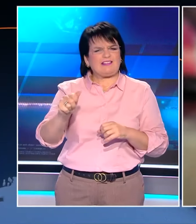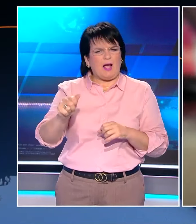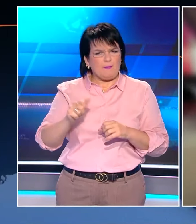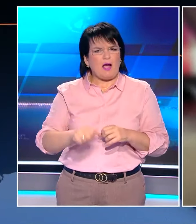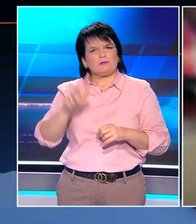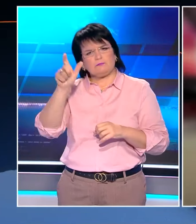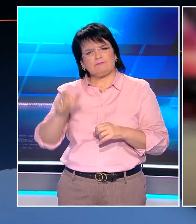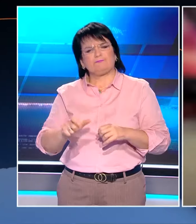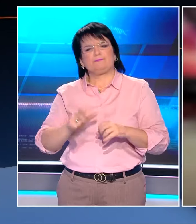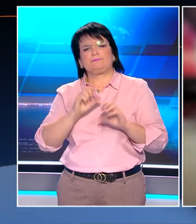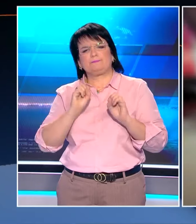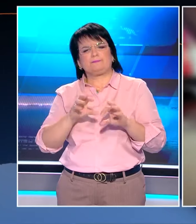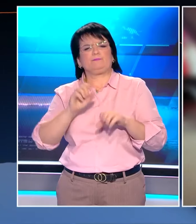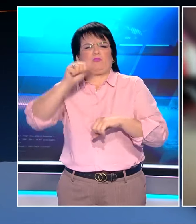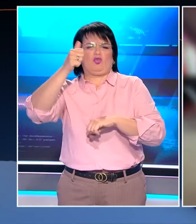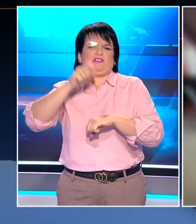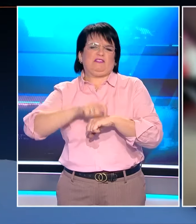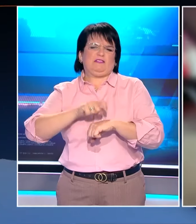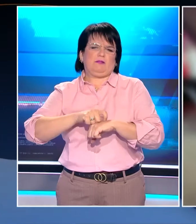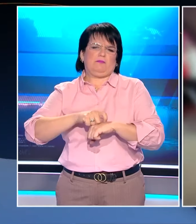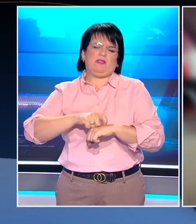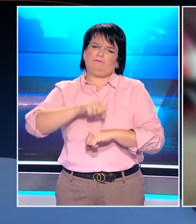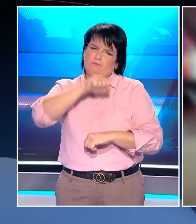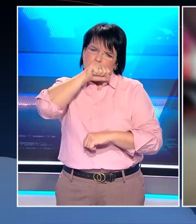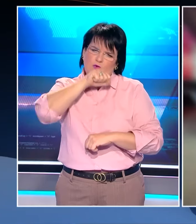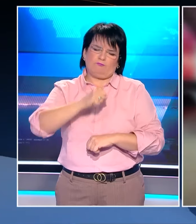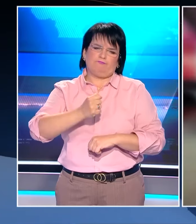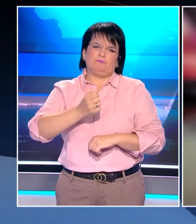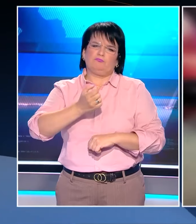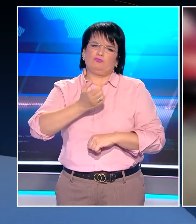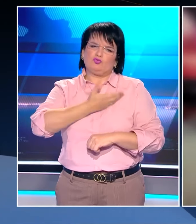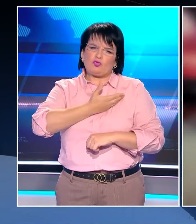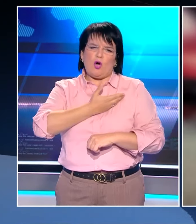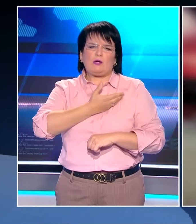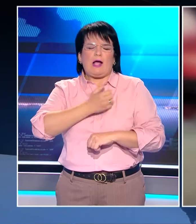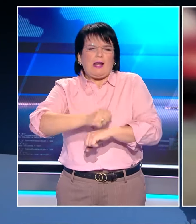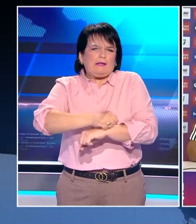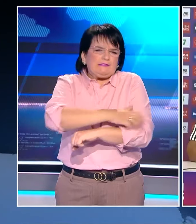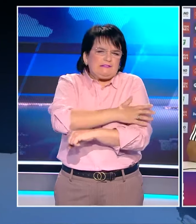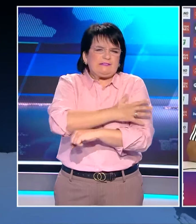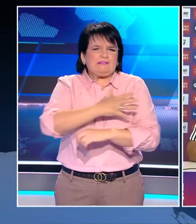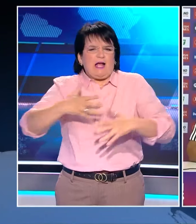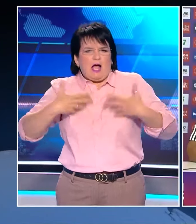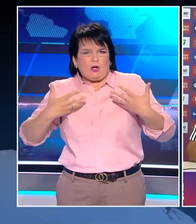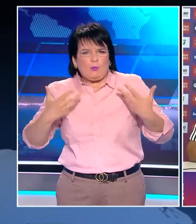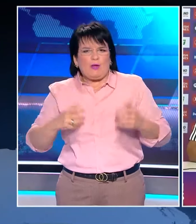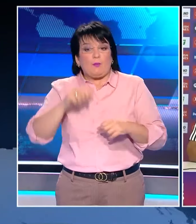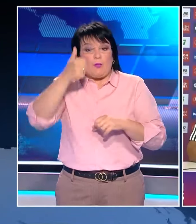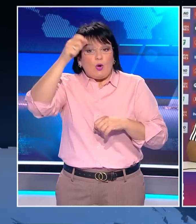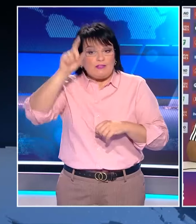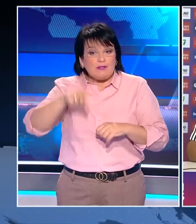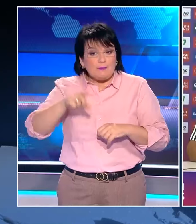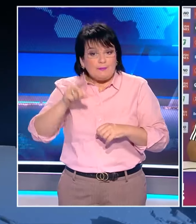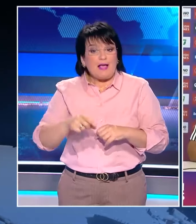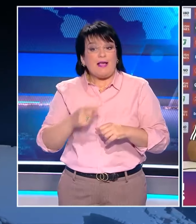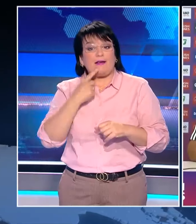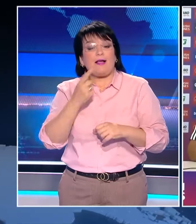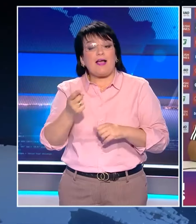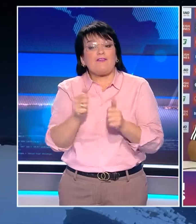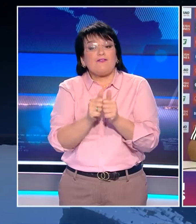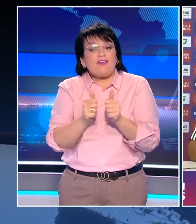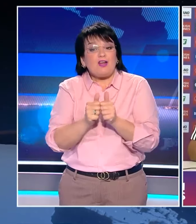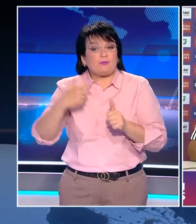τον άνθρωπο που πίστεψε από την πρώτη στιγμή στον τίτλο, βουβό, συγκλονισμένο, αλλά και τόσο χαρούμενο. From the first day he said that go and